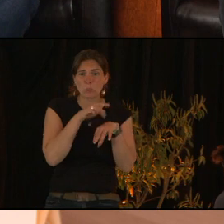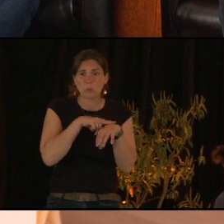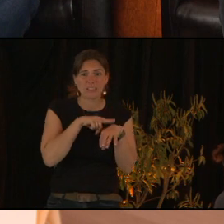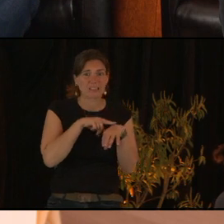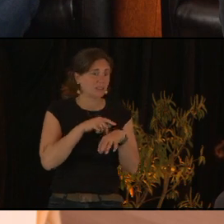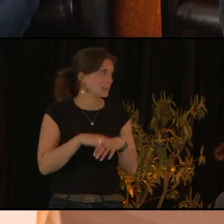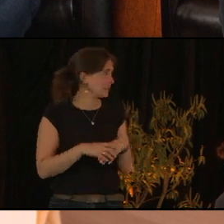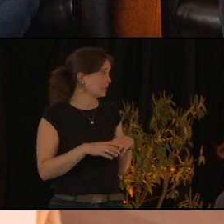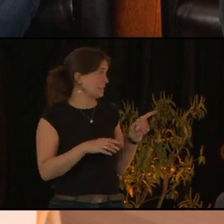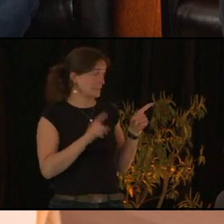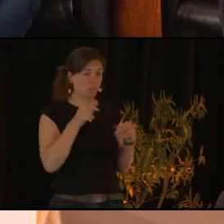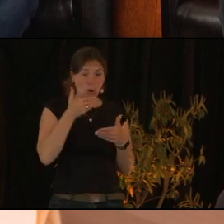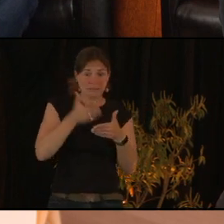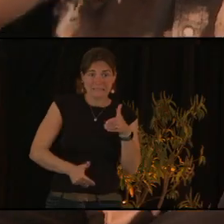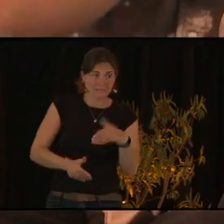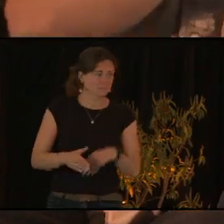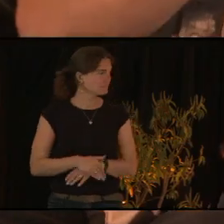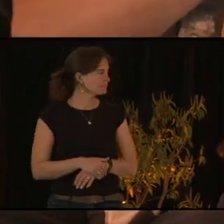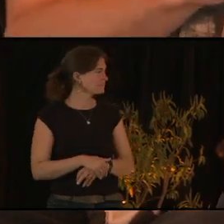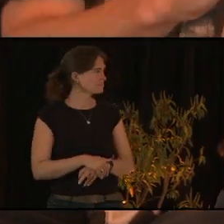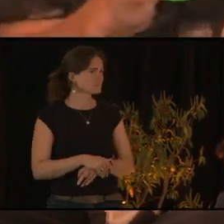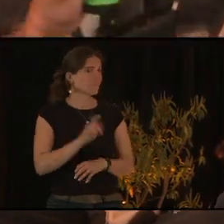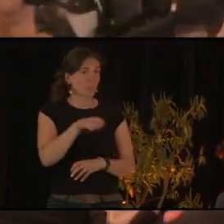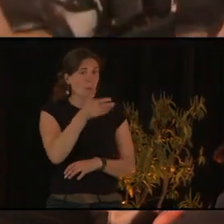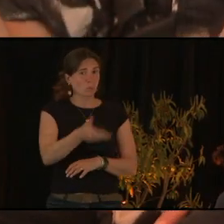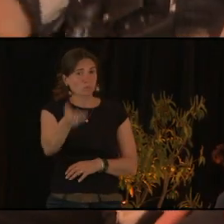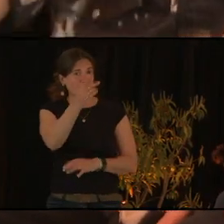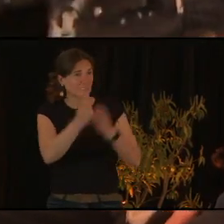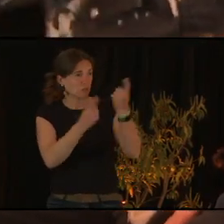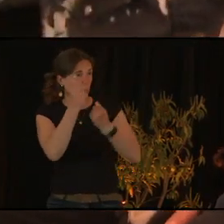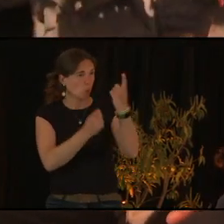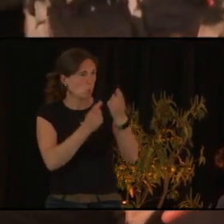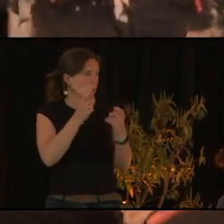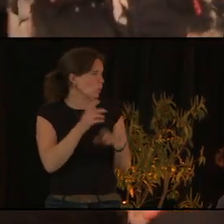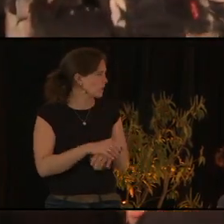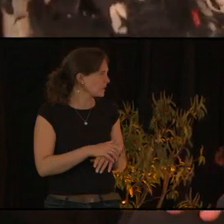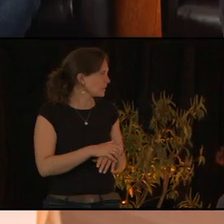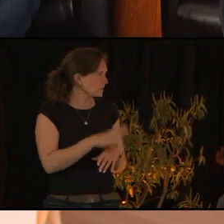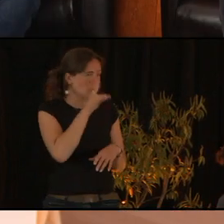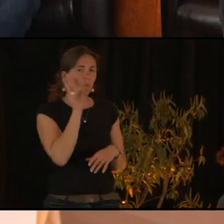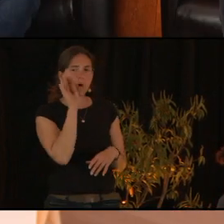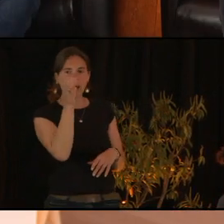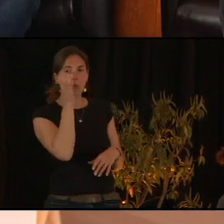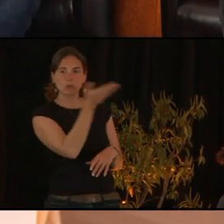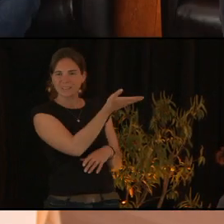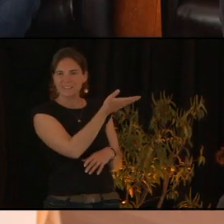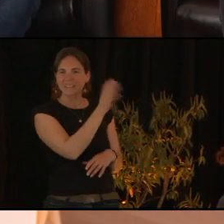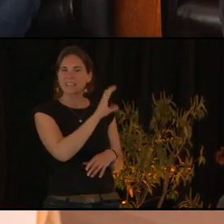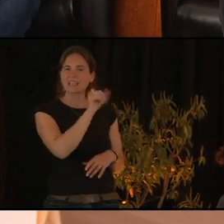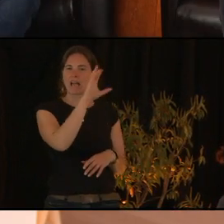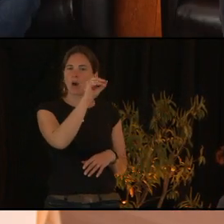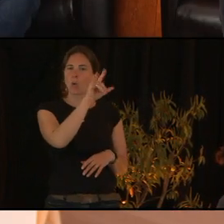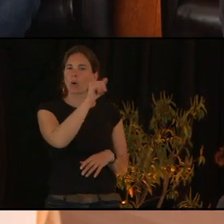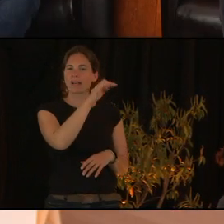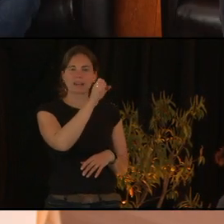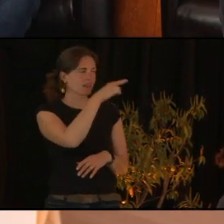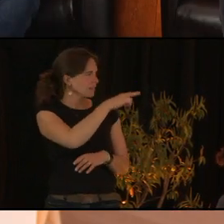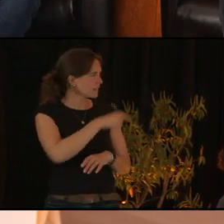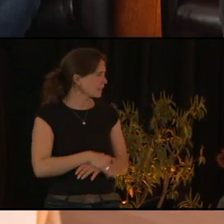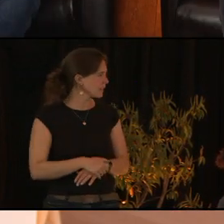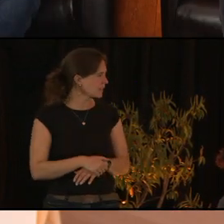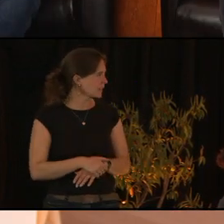suis pas assise à ma table en me disant, allez, Buzzati, comment je vais... Pas du tout, enfin, je veux dire. Et sauf que c'est formidable de voir comment ça a